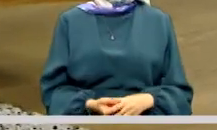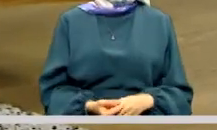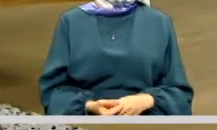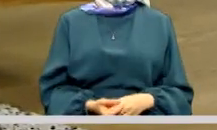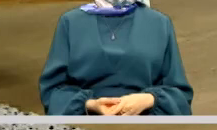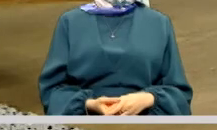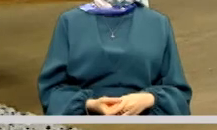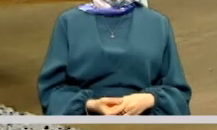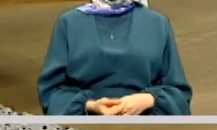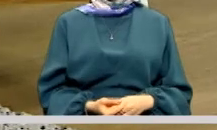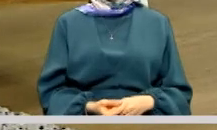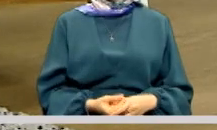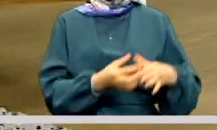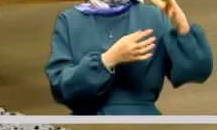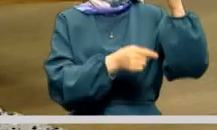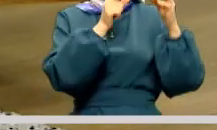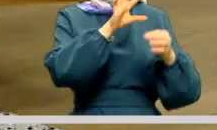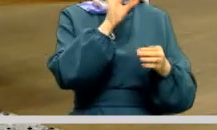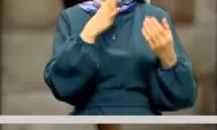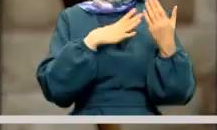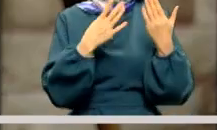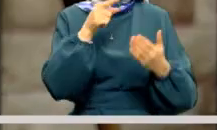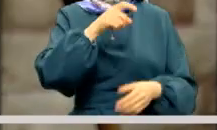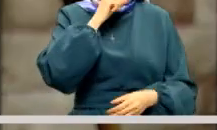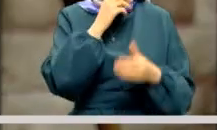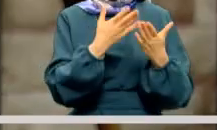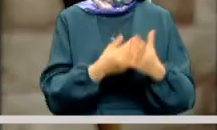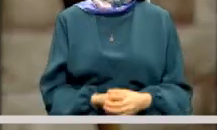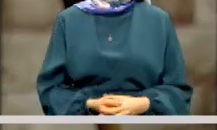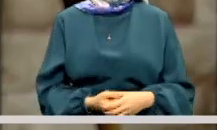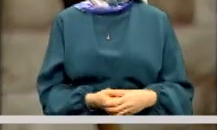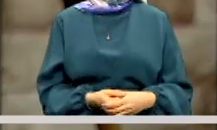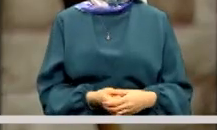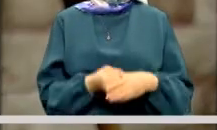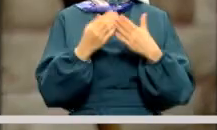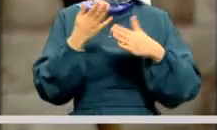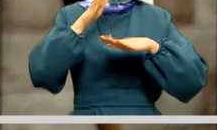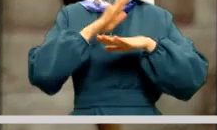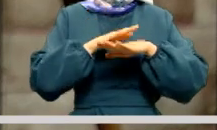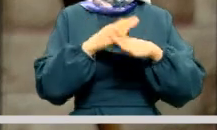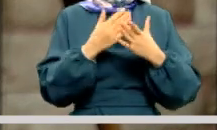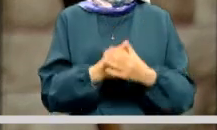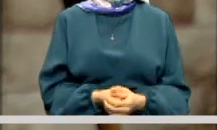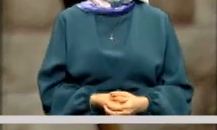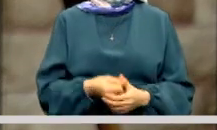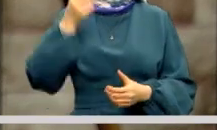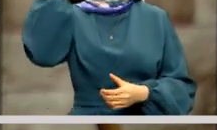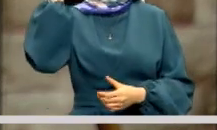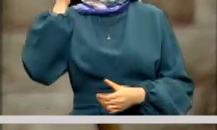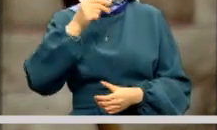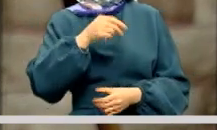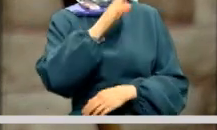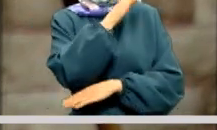girilebiliyor çoğunlukla insanlar bunu tercih ediyor ama bu yanlış bir üstü Ne yaparsak yapalım Hani göz ardı etmek